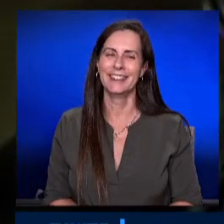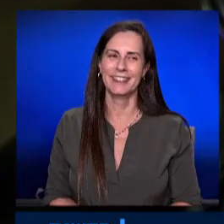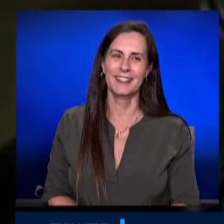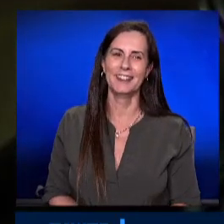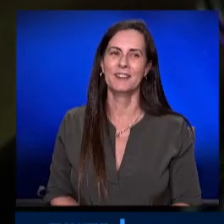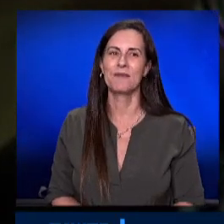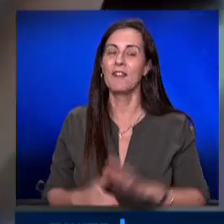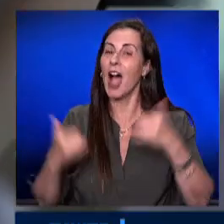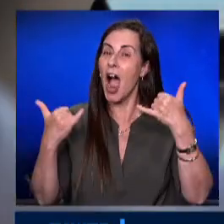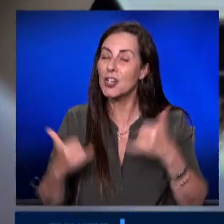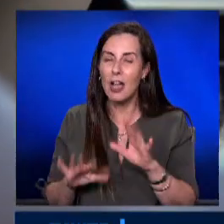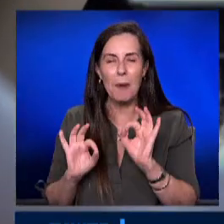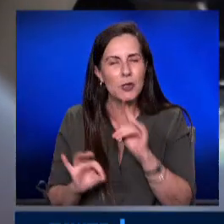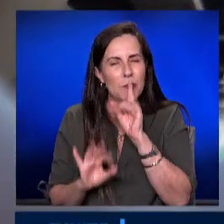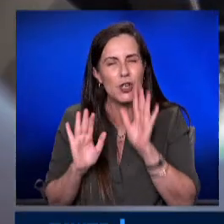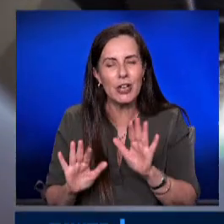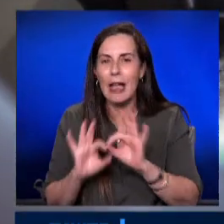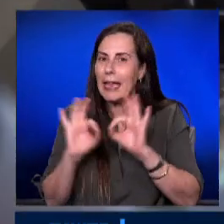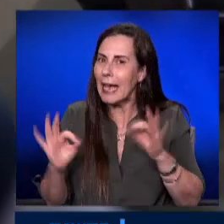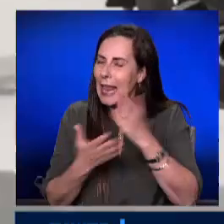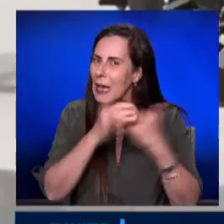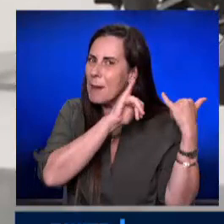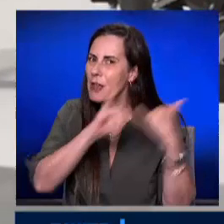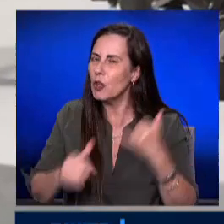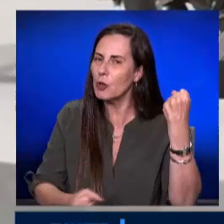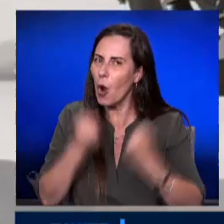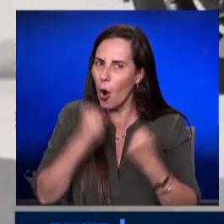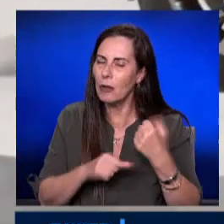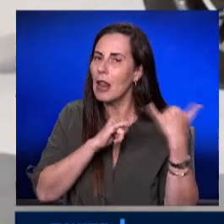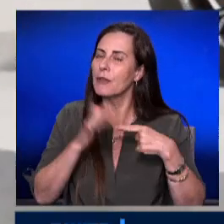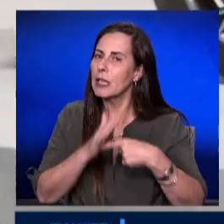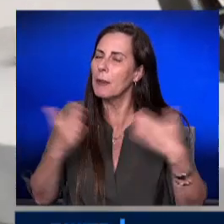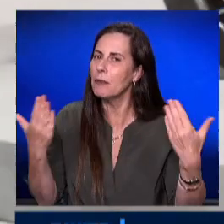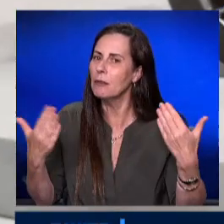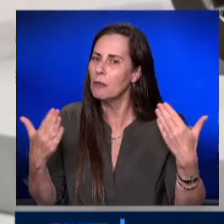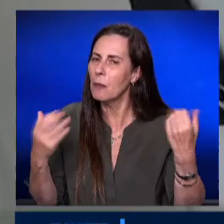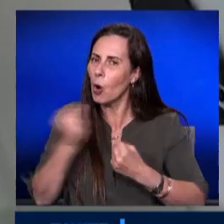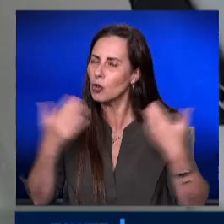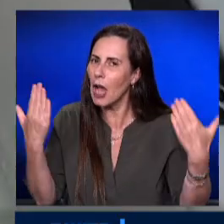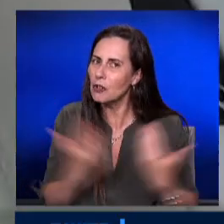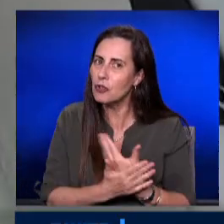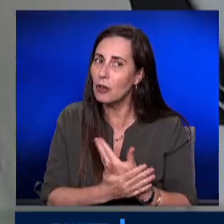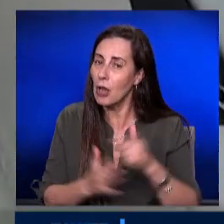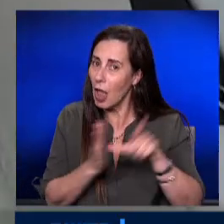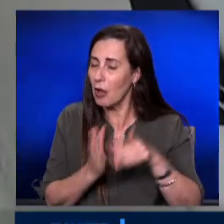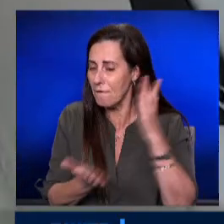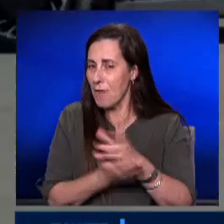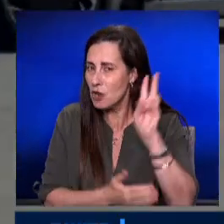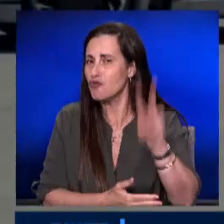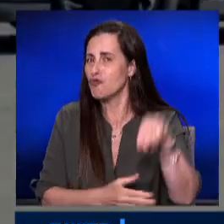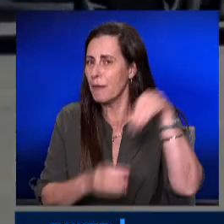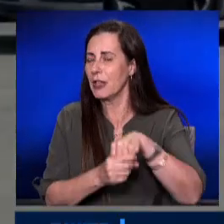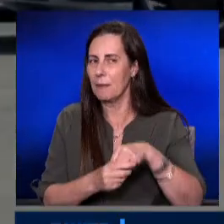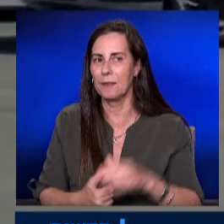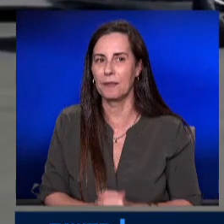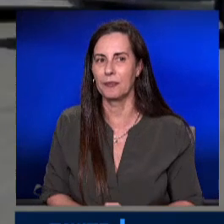אלא שעכשיו, בשקט בשקט, החלו חלק מיבואניות הרכב להביא דגמים חדשים של מכוניות שהטכנולוגיה הזו שרירה וקיימת